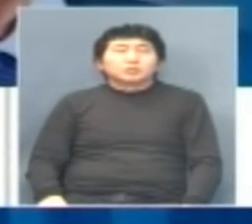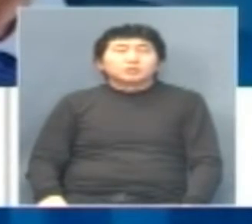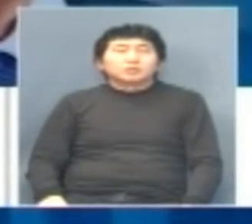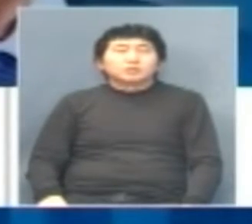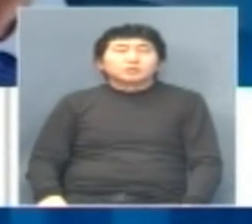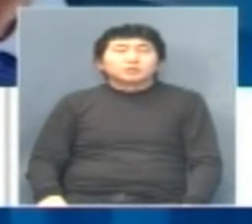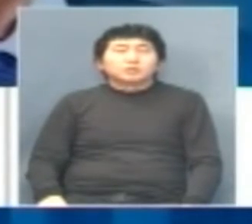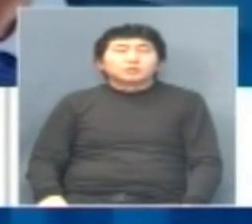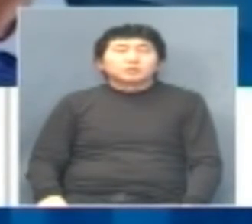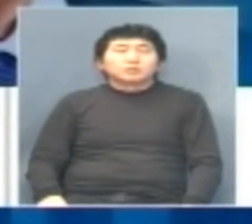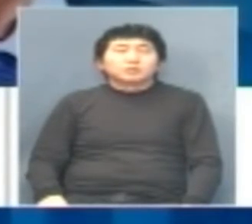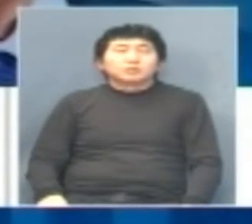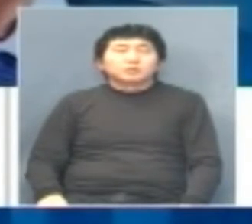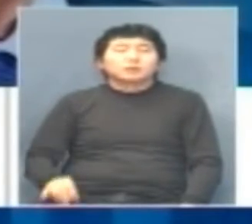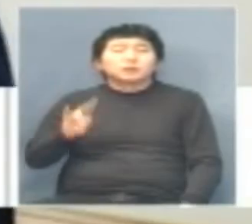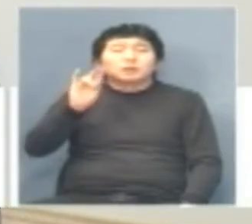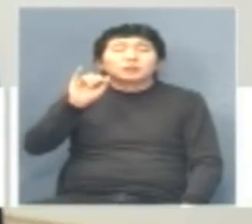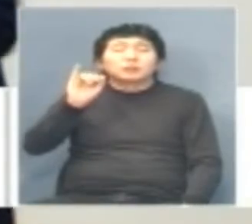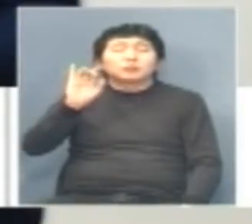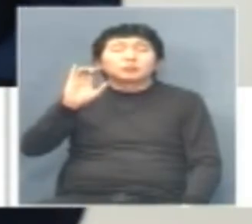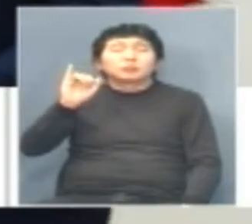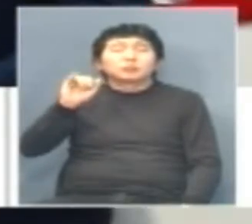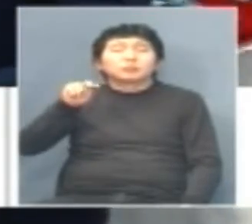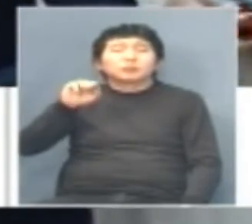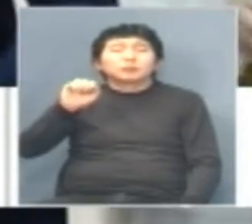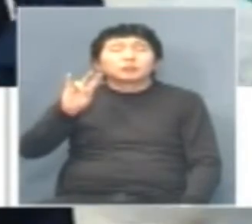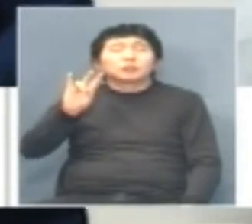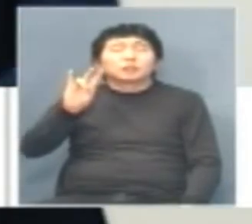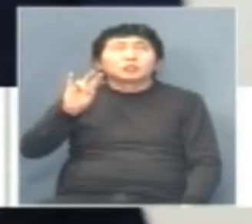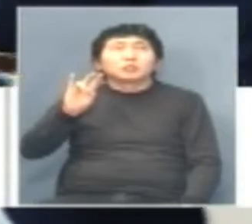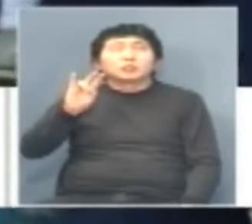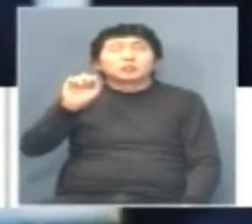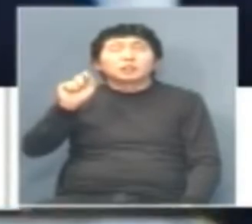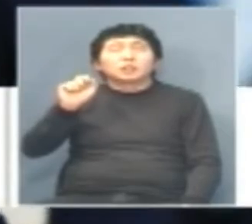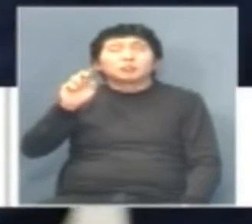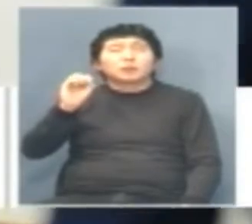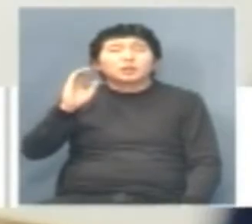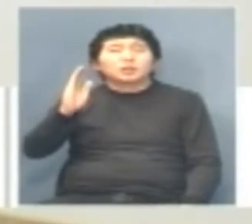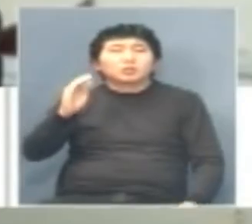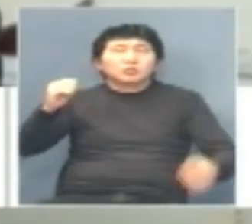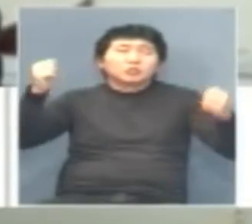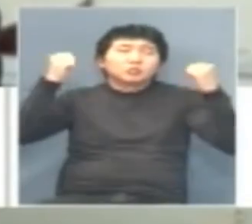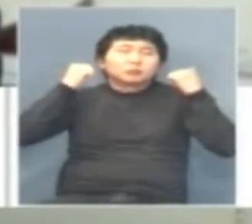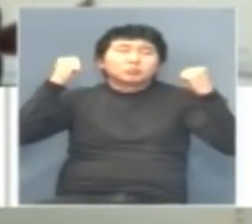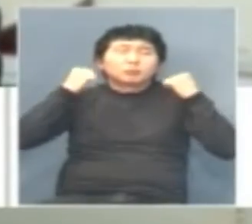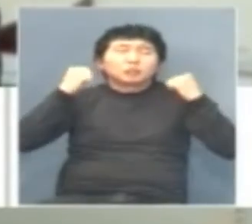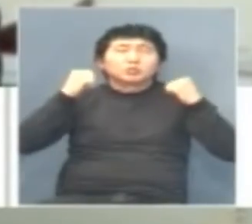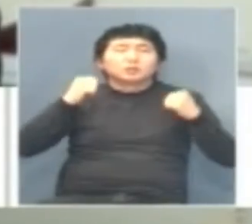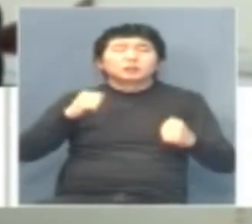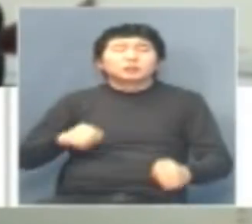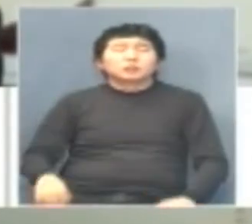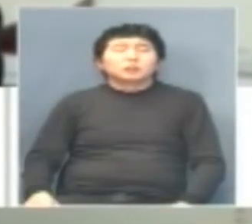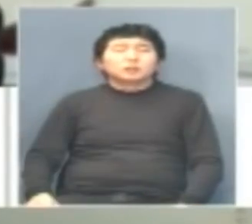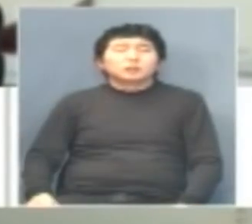үстелде Нұрсұлтан Әбішұлының еңбектерінен басқа университет қабырғасында жүріп, спорт саласында нәтиже көрсетіп жүрген жастарды да марапаттау рәсімі